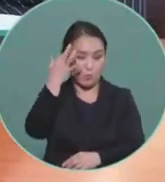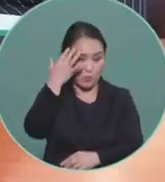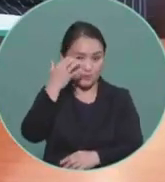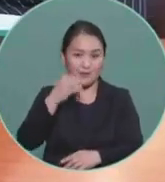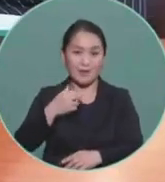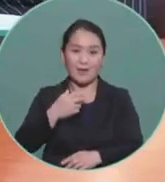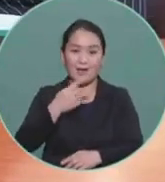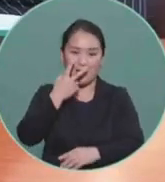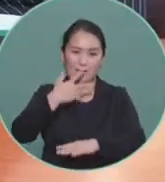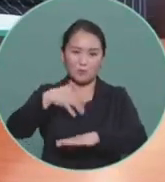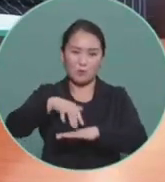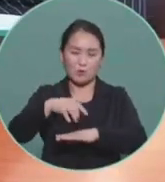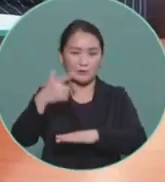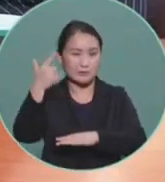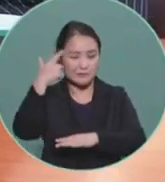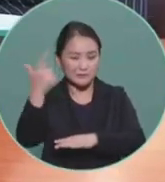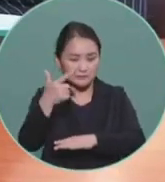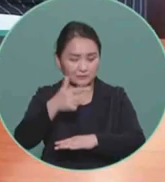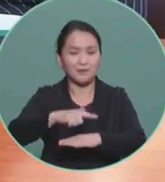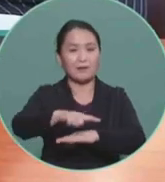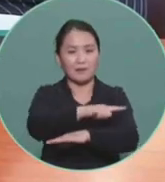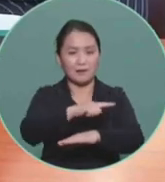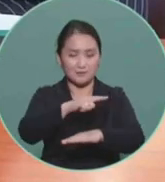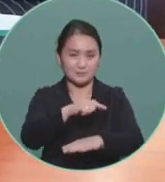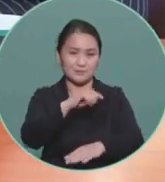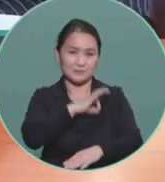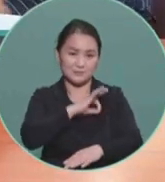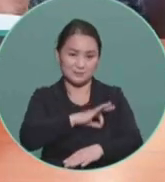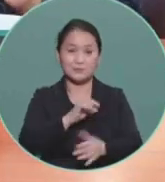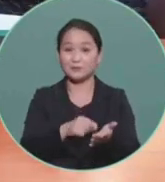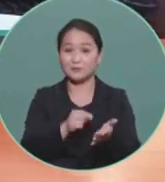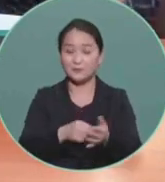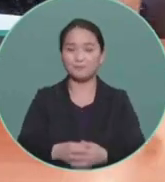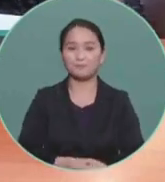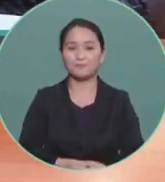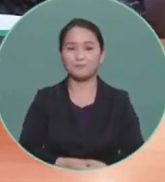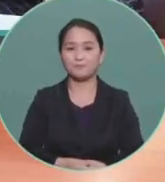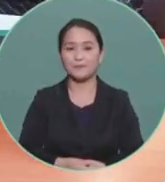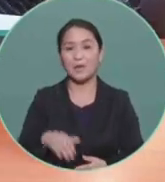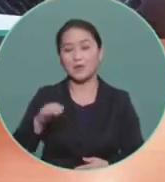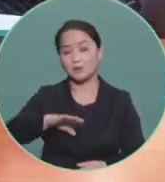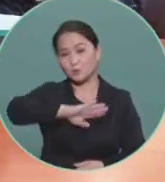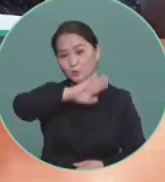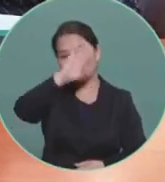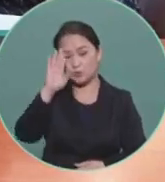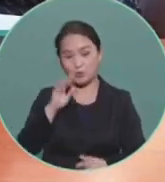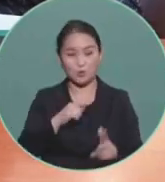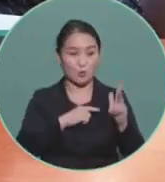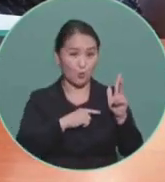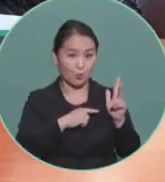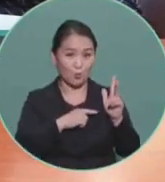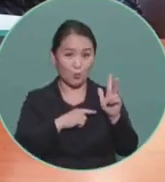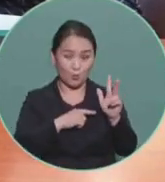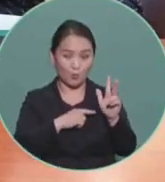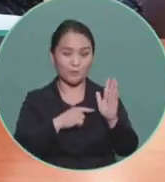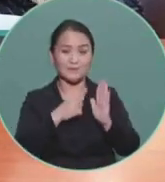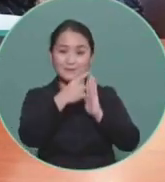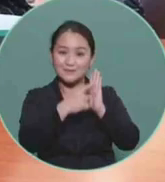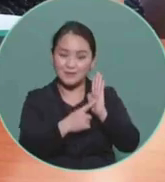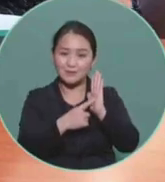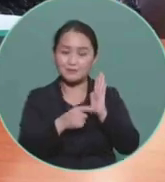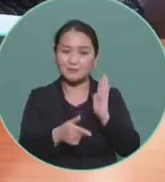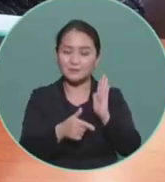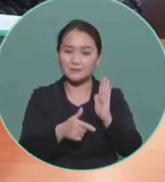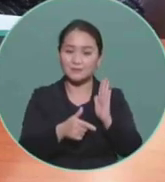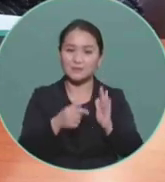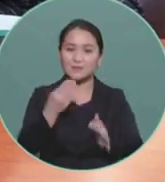бүстнийн шахмал төлшийг бол хэрэглээл явж байгаас өөрчлөө. Тэгэхээр бас зуны 3 сар гэж ярьж байгаа тийм ер нь шахмал төлшний